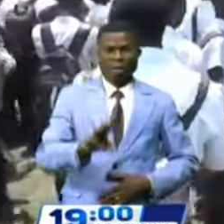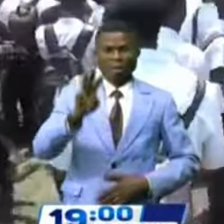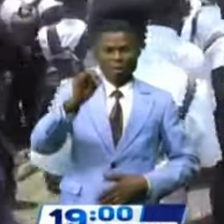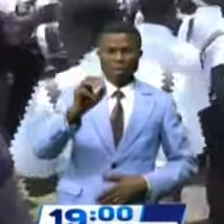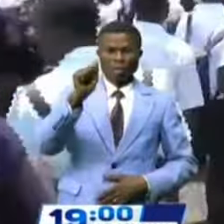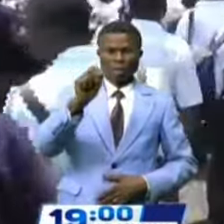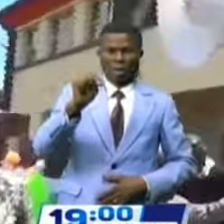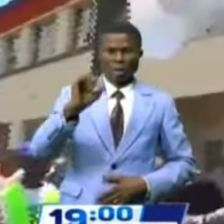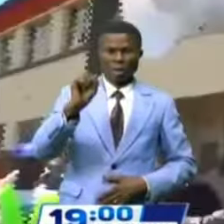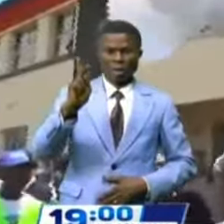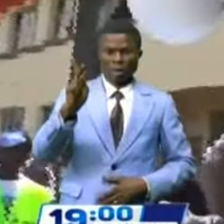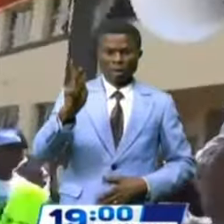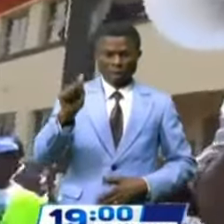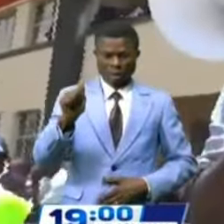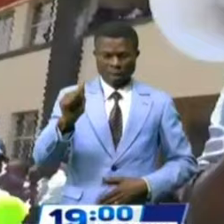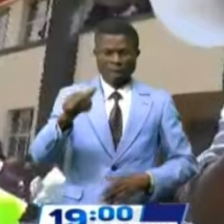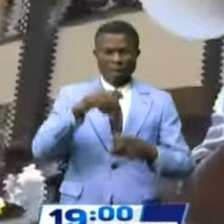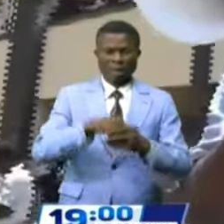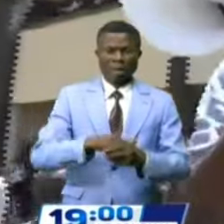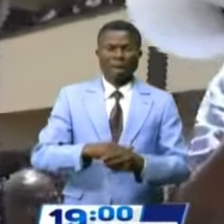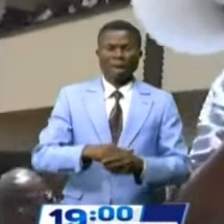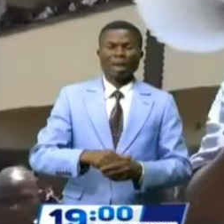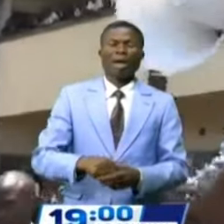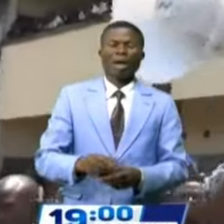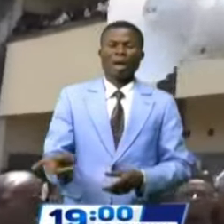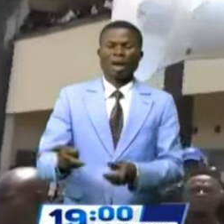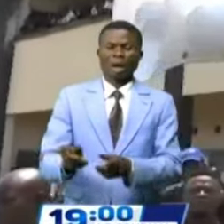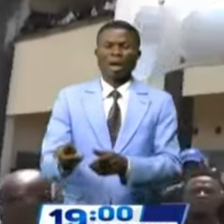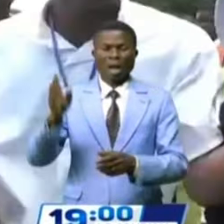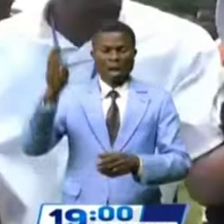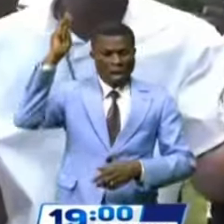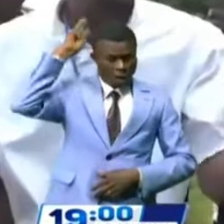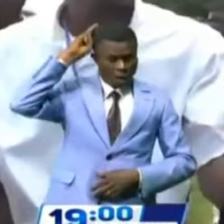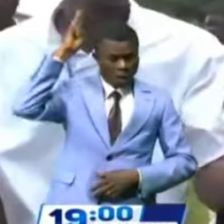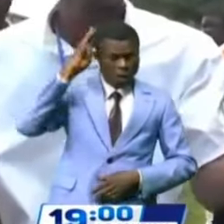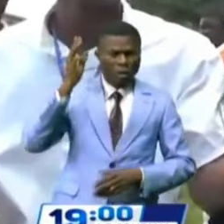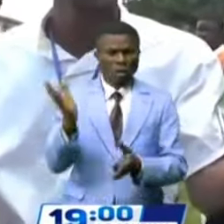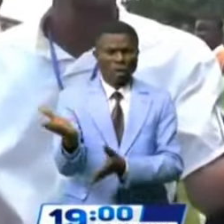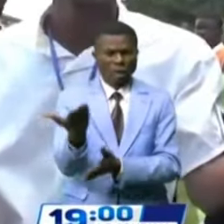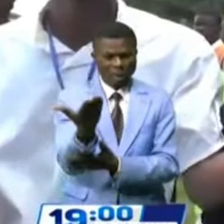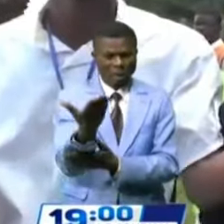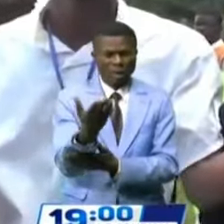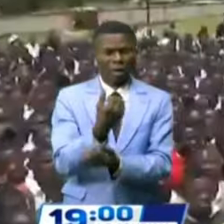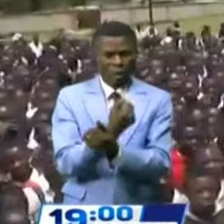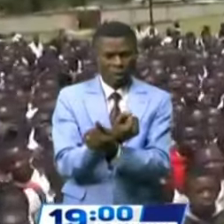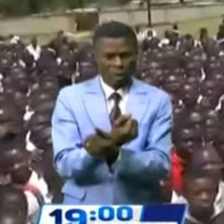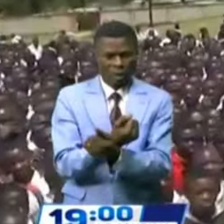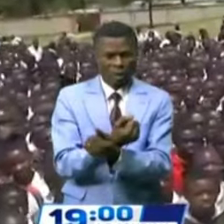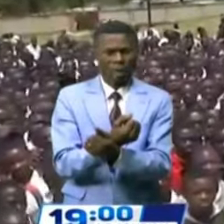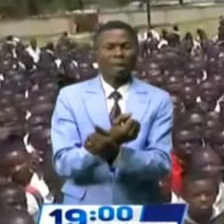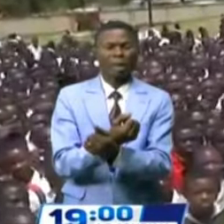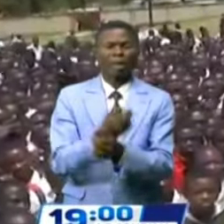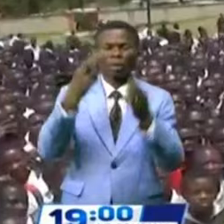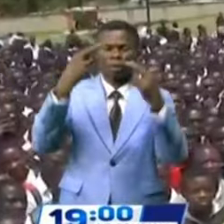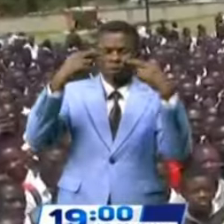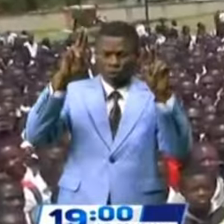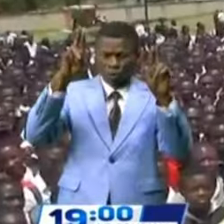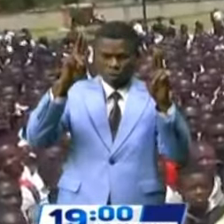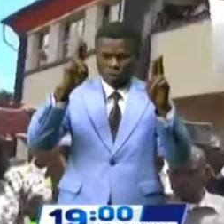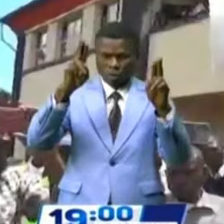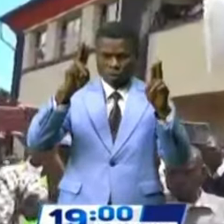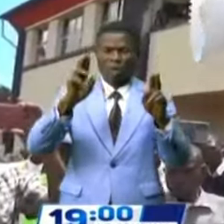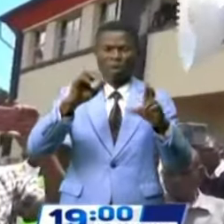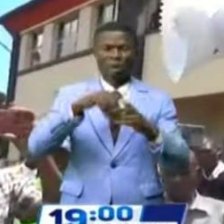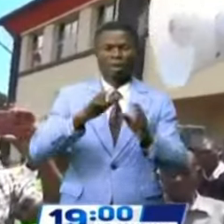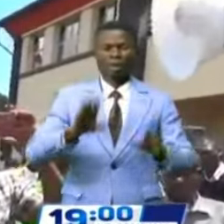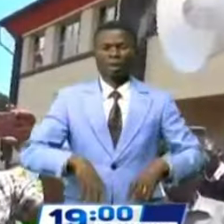à Kolwezi. Thierry Sambouba les a exhortés à la discipline, gage de la réussite dans la